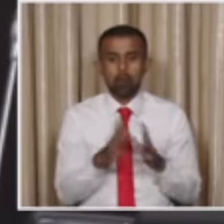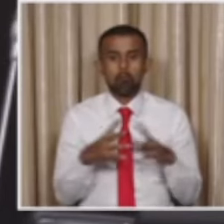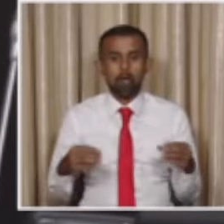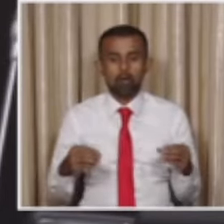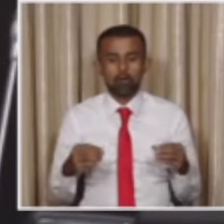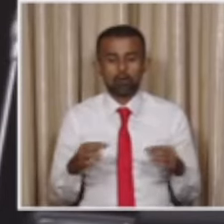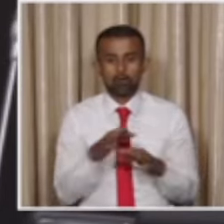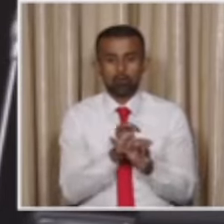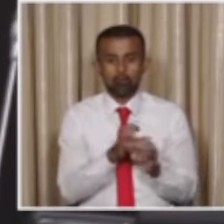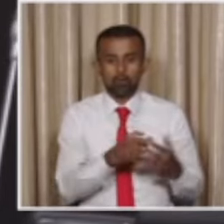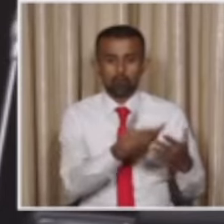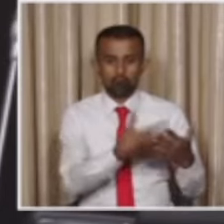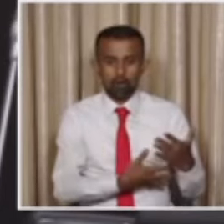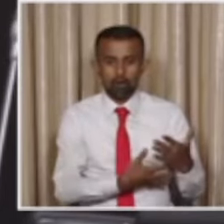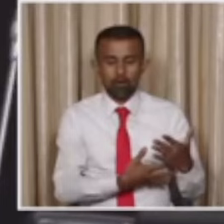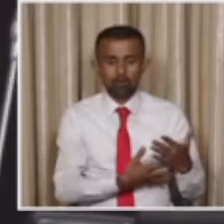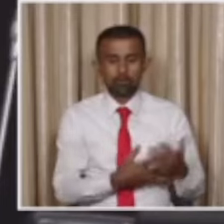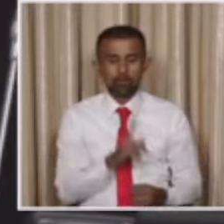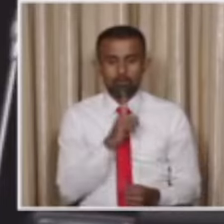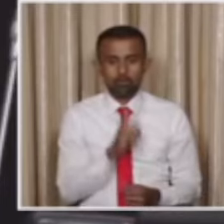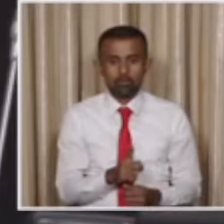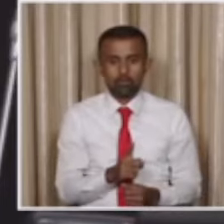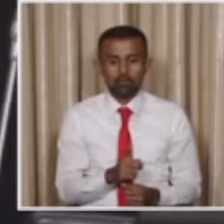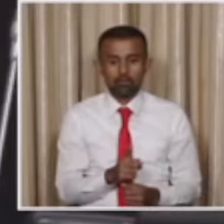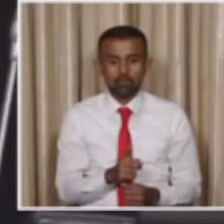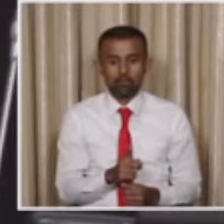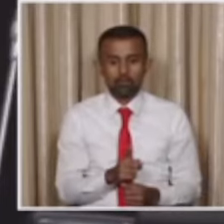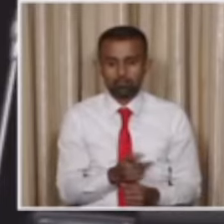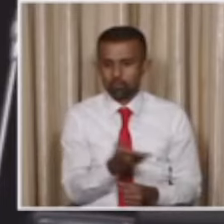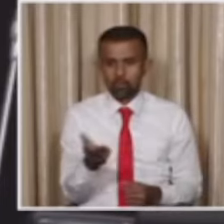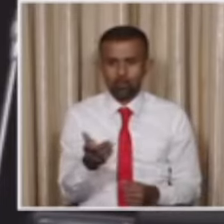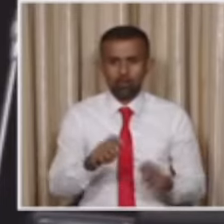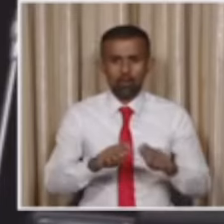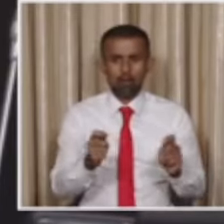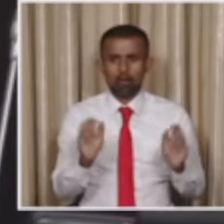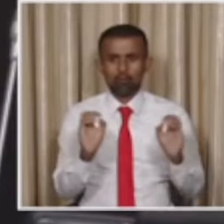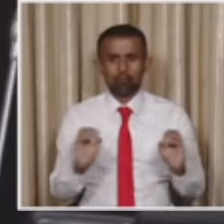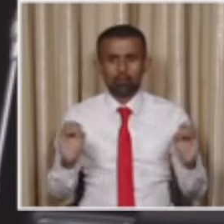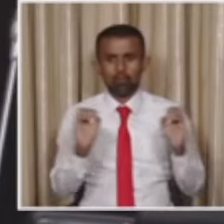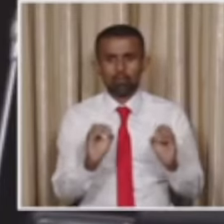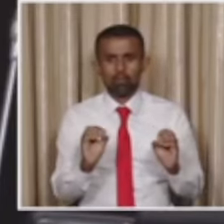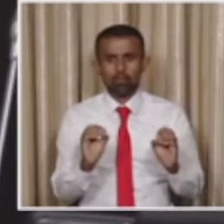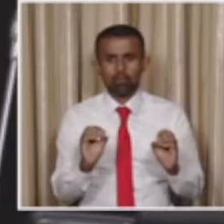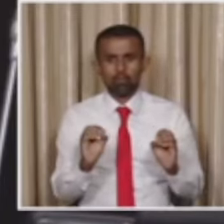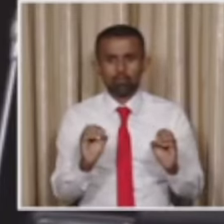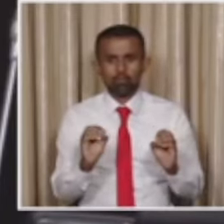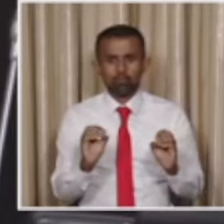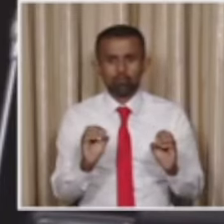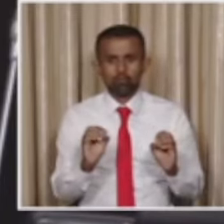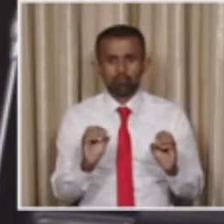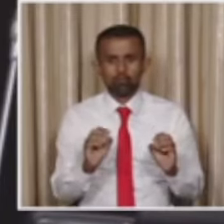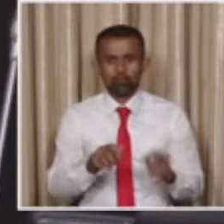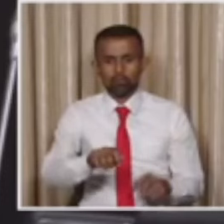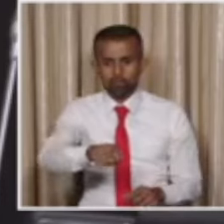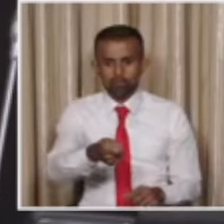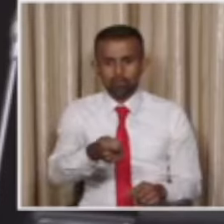රස පරීක්ෂක වාර්තාවේ වාර්තා කරලා තියෙනවා මේක හොර, මේක කවුරු කඩලා නැහැ. මේකට දාන්න පුළුවන් යතුරු